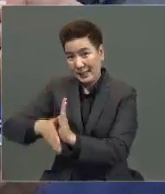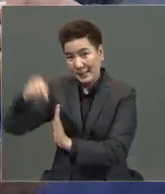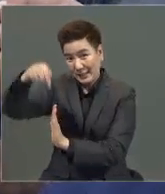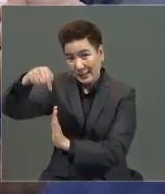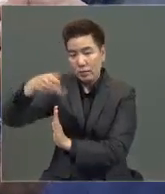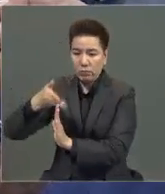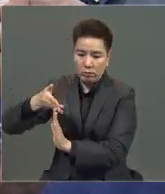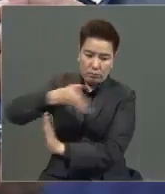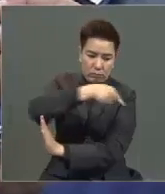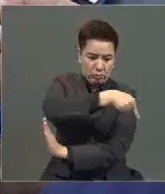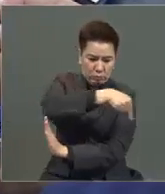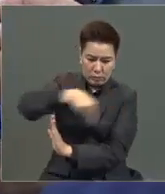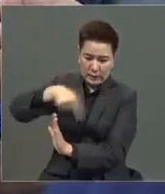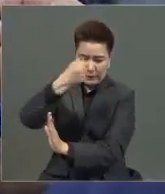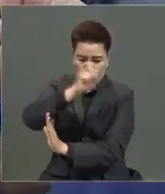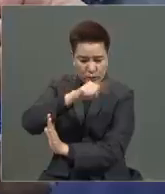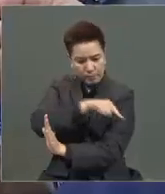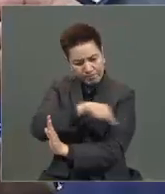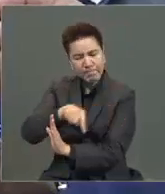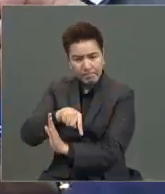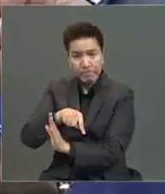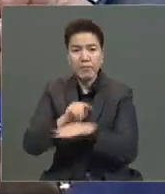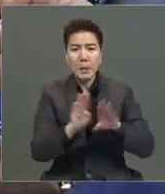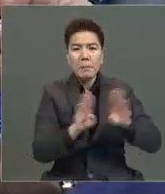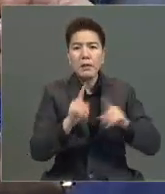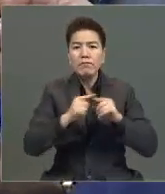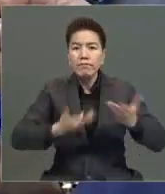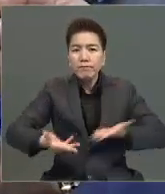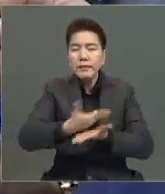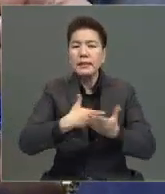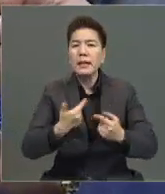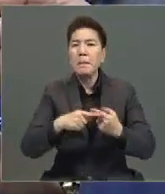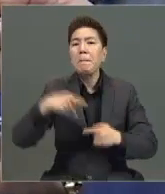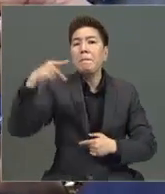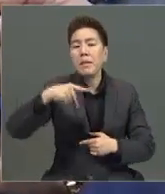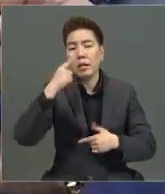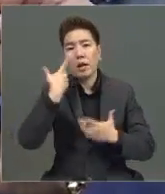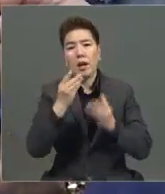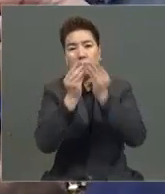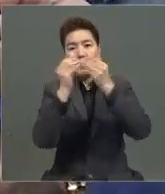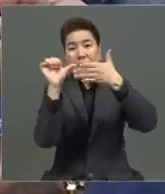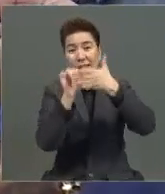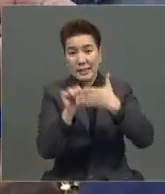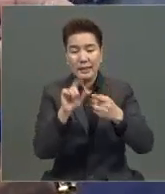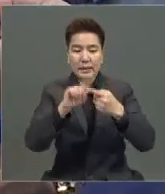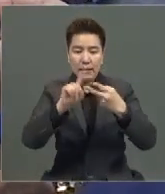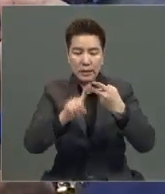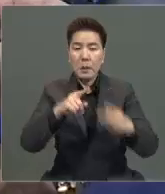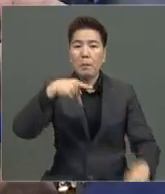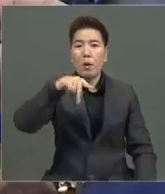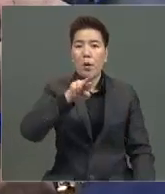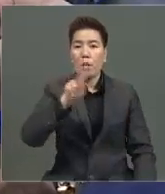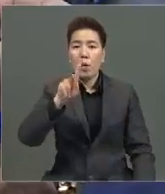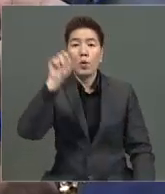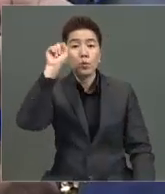ม่ควรที่จะปล่อยเวลาทิ้งไปซึ่งเมื่อเปิดประชุมจะมีการหารือทั้งประเด็นการแก้ไขรัฐธรรมนูญการประกาศพรกฉุ